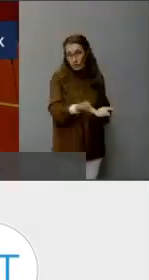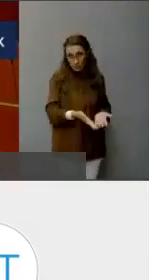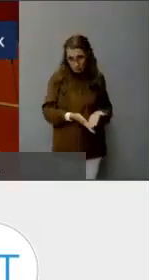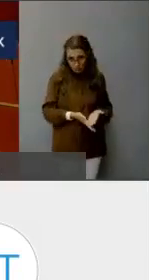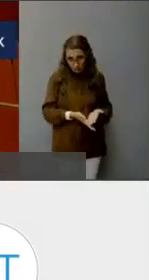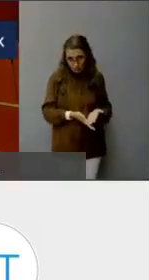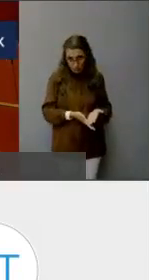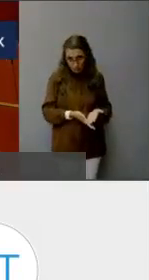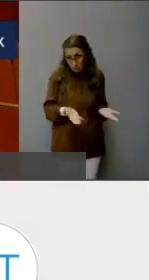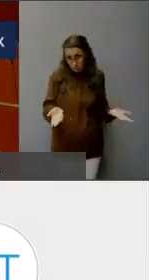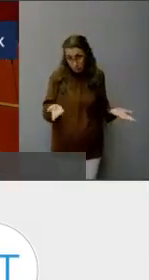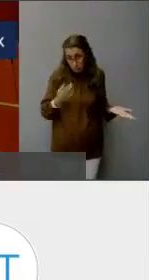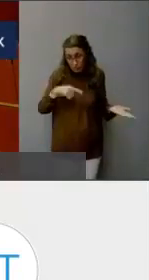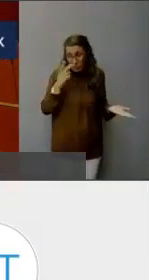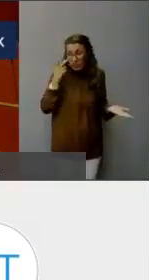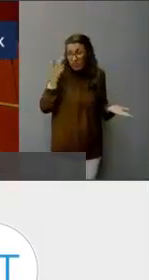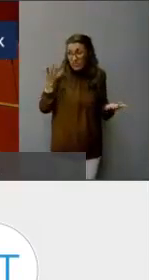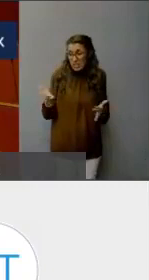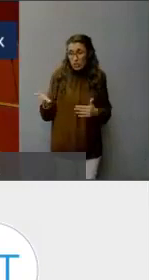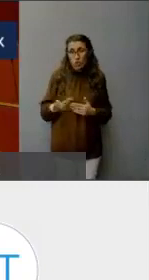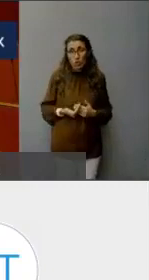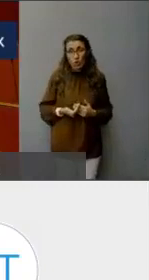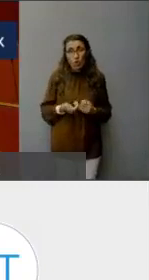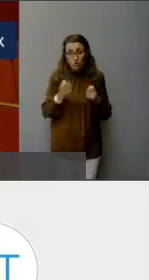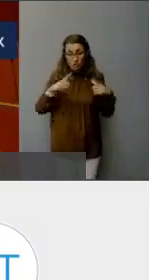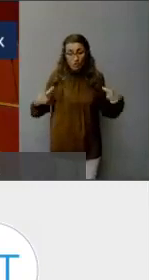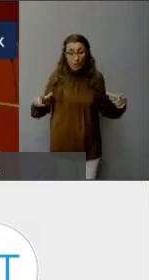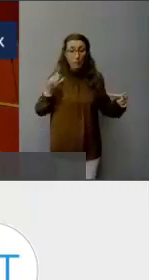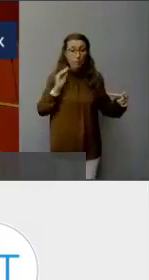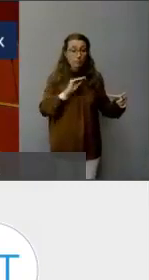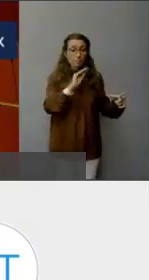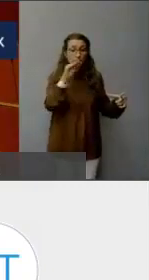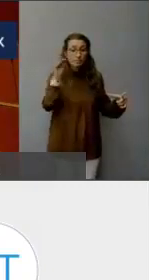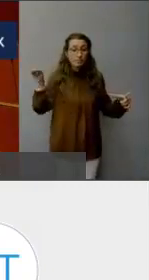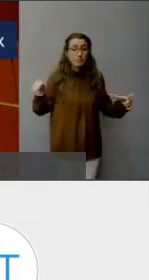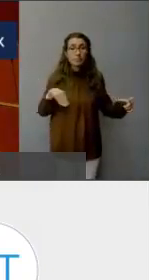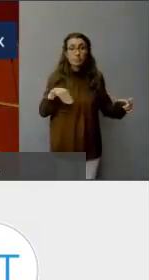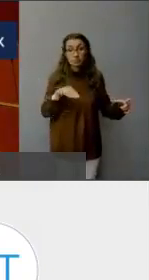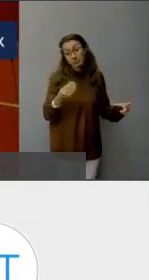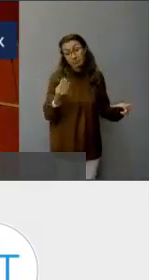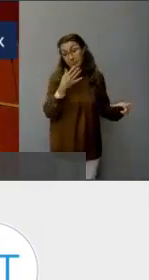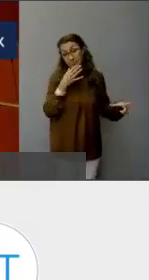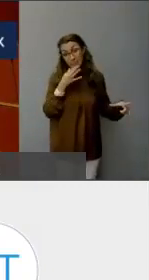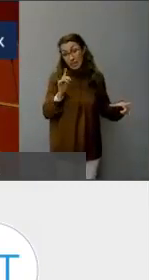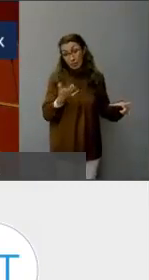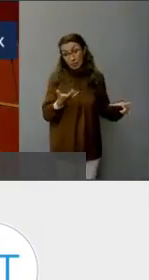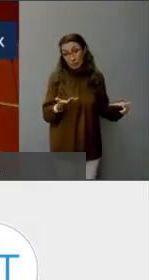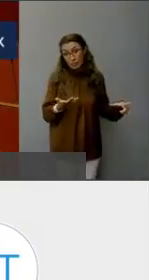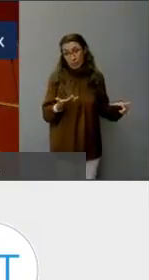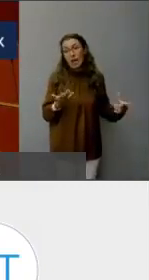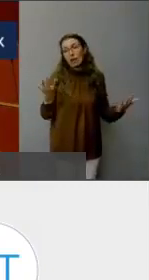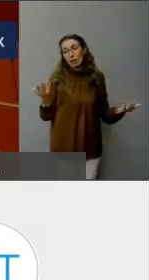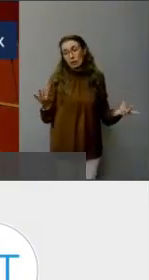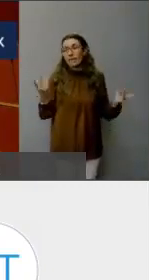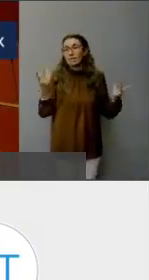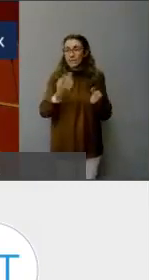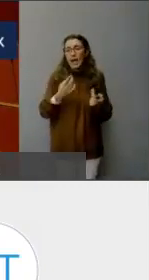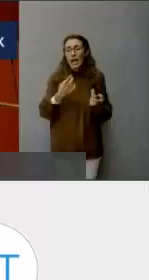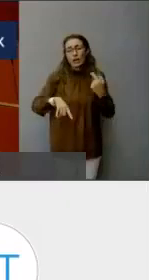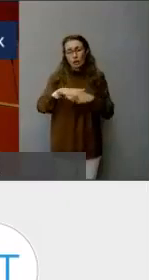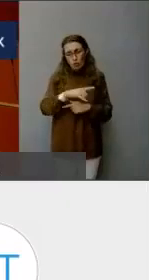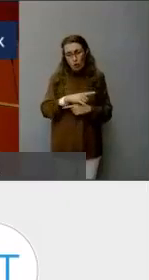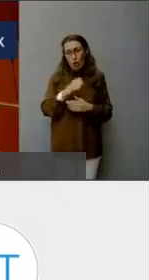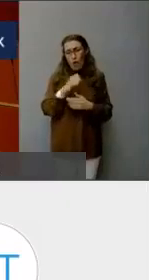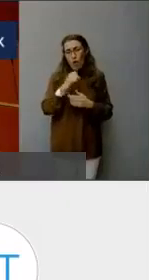noi non ci abitiamo solo nel abbiamo visto quello che ha costruito in giro per la città non è che anche allora l'idea di dire che gli consentiamo di utilizzare anche